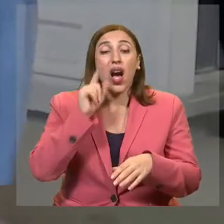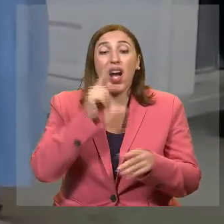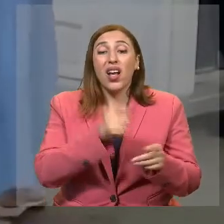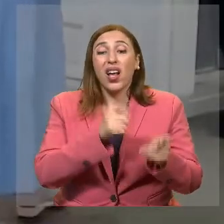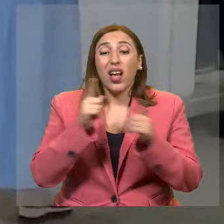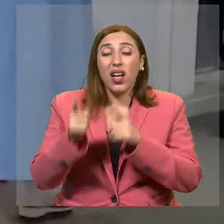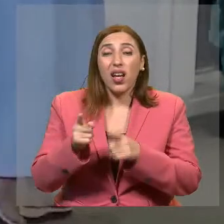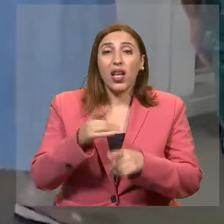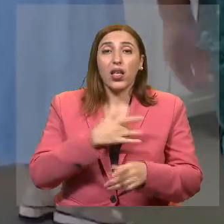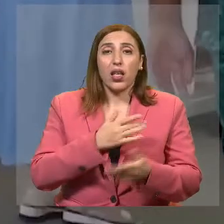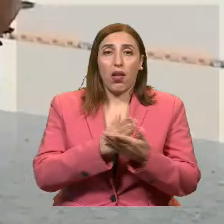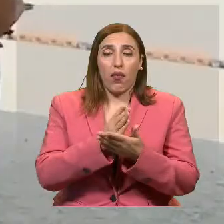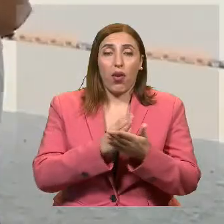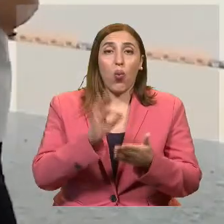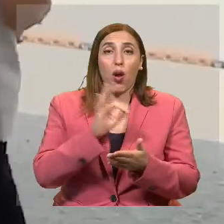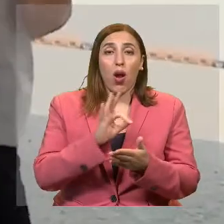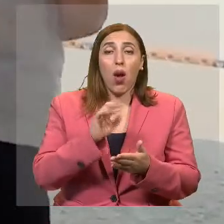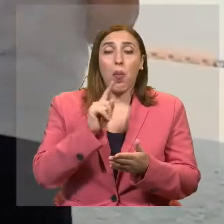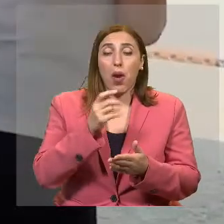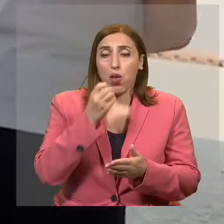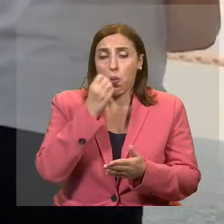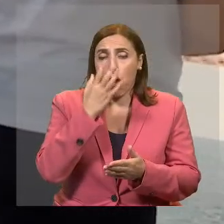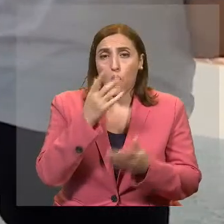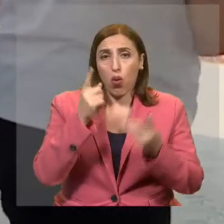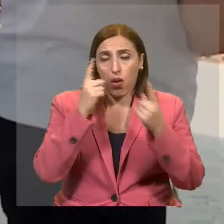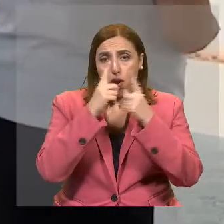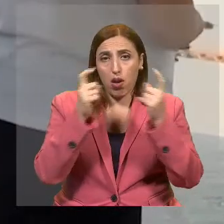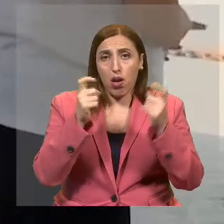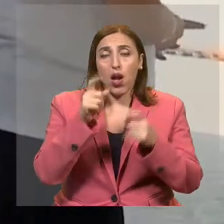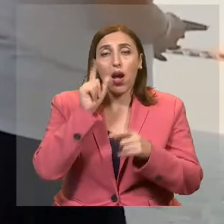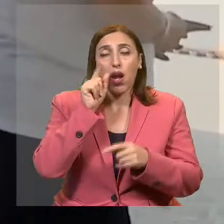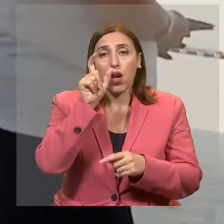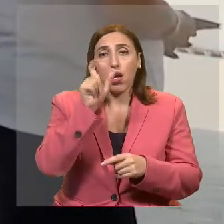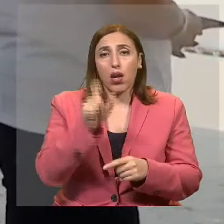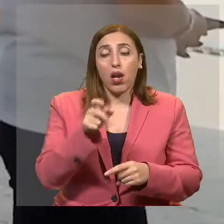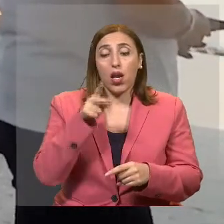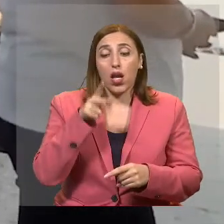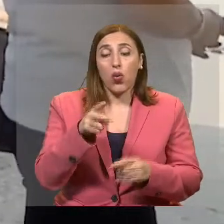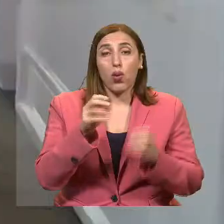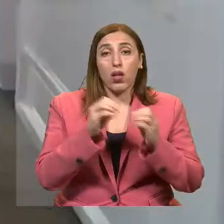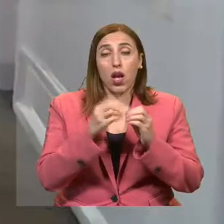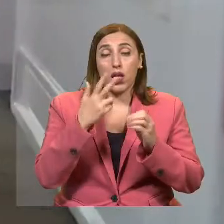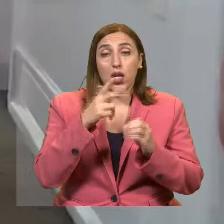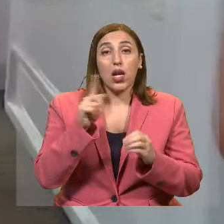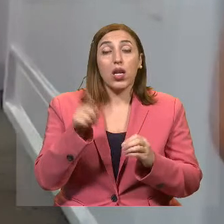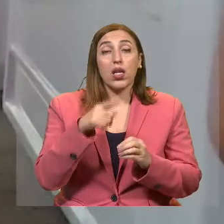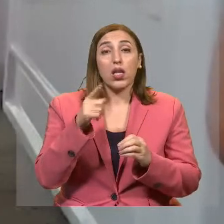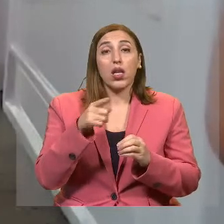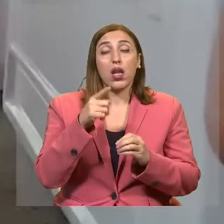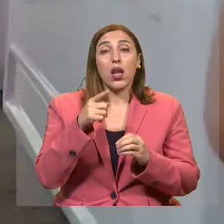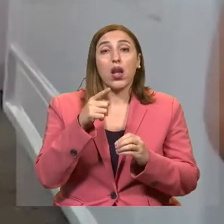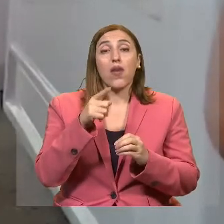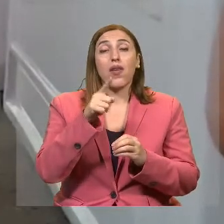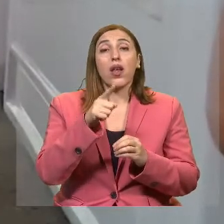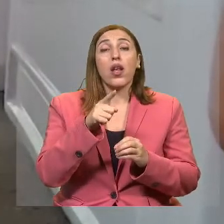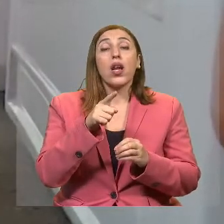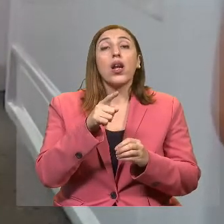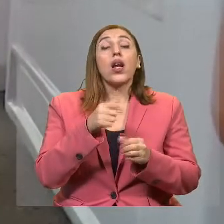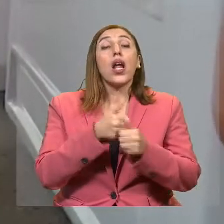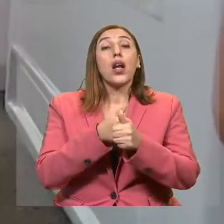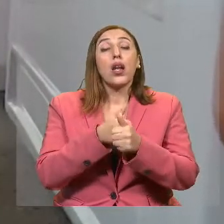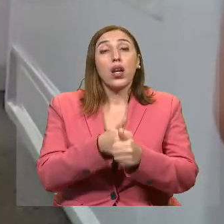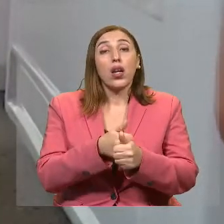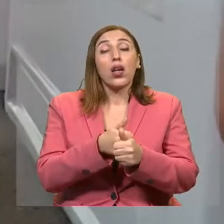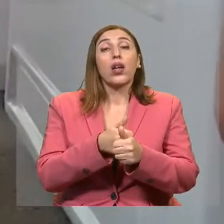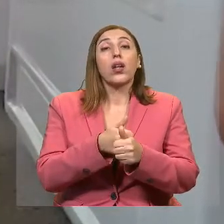տեղափոխվում սրտի վիրահատության համար։ Միջդեռ Բաքուն հետո հայտարարեց, թե հայ տղամարդը դեռ 2013 թվականին հետախուզվում է։ Բաքուն